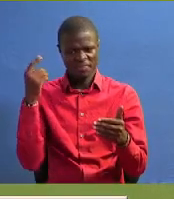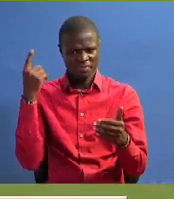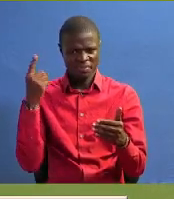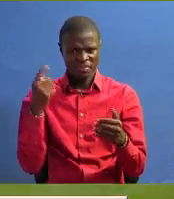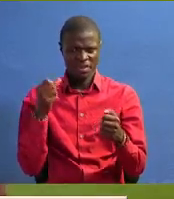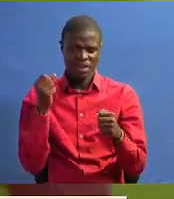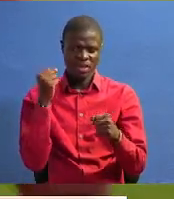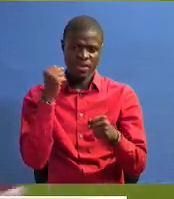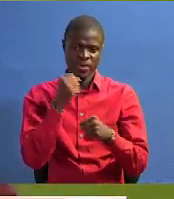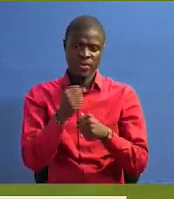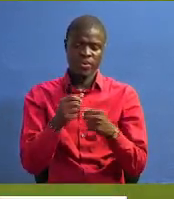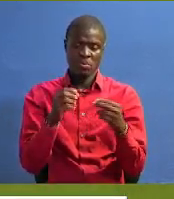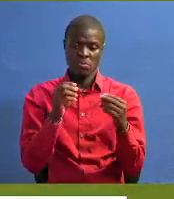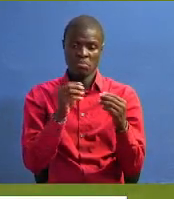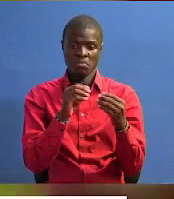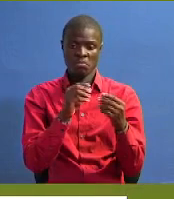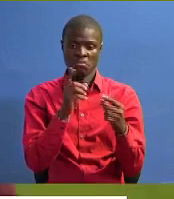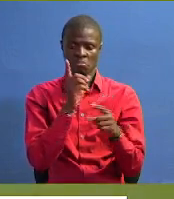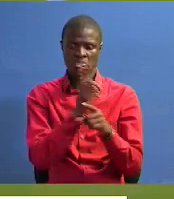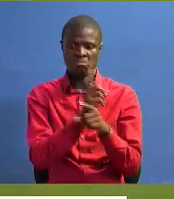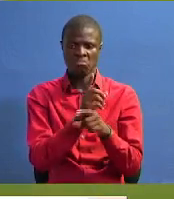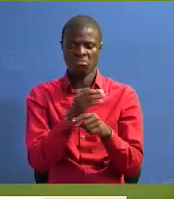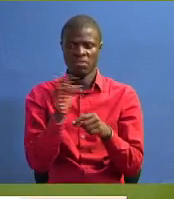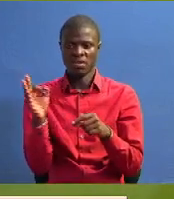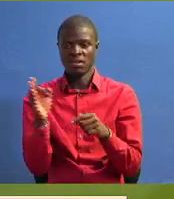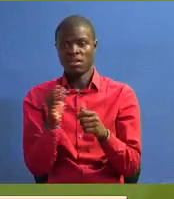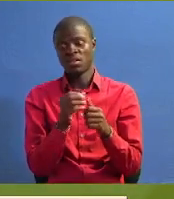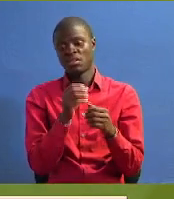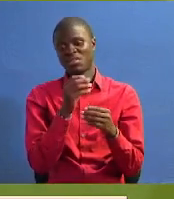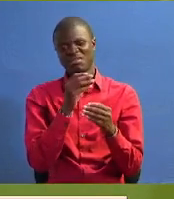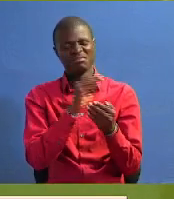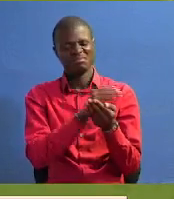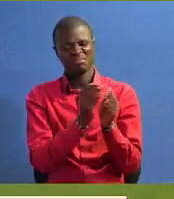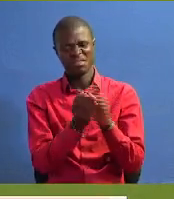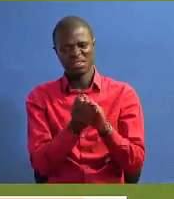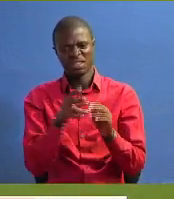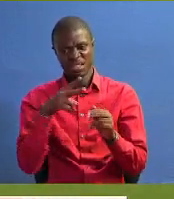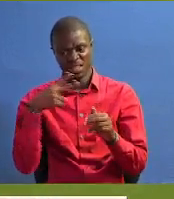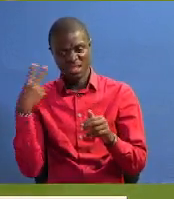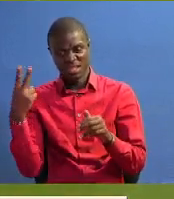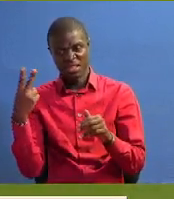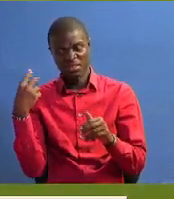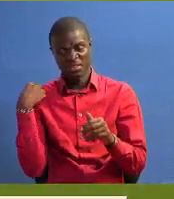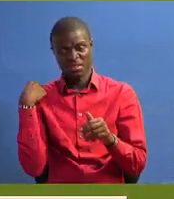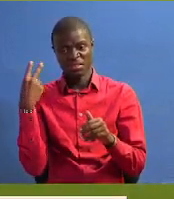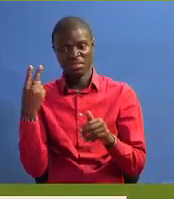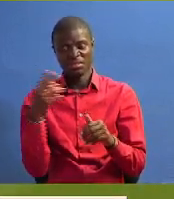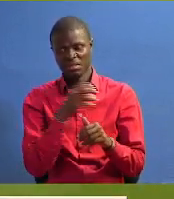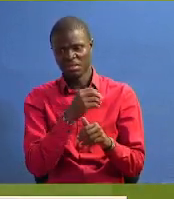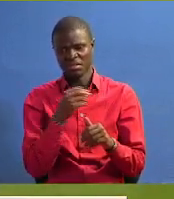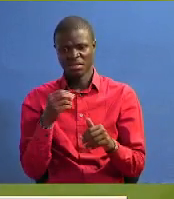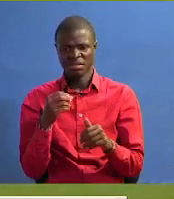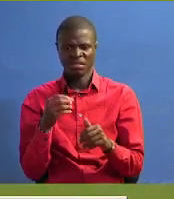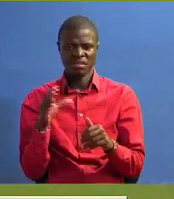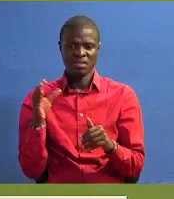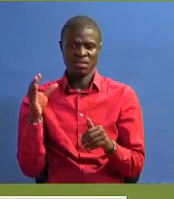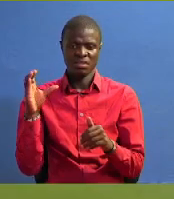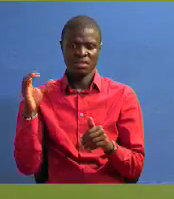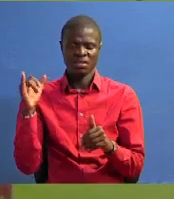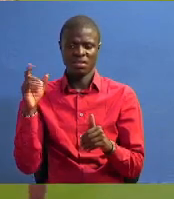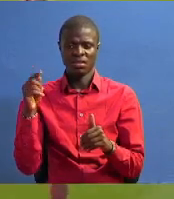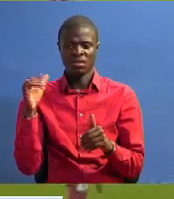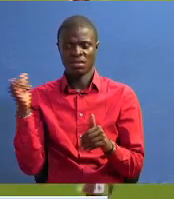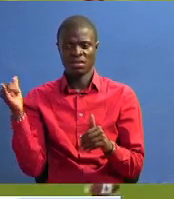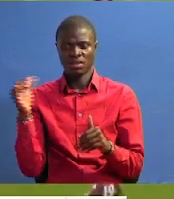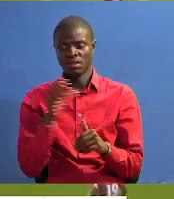katika dakika 10 baadaye. Riyad Mahrez alitia kimiani la pili na kuiweka City kifua